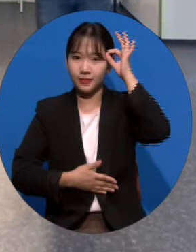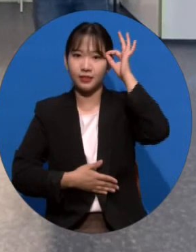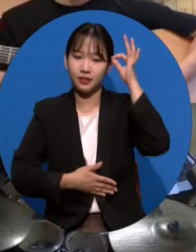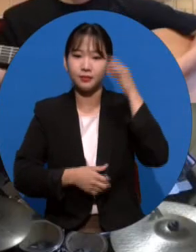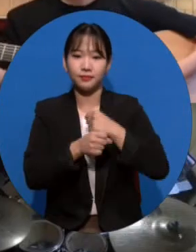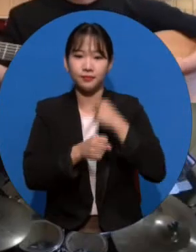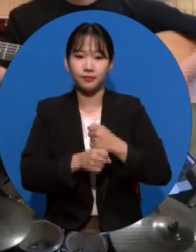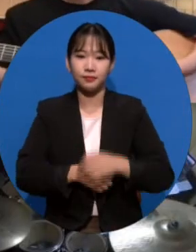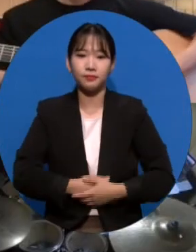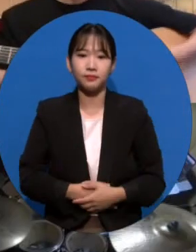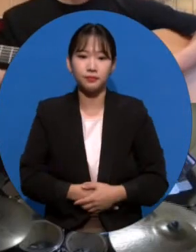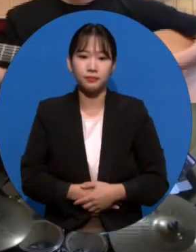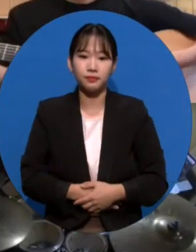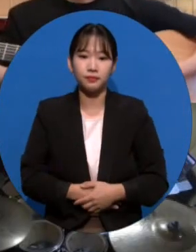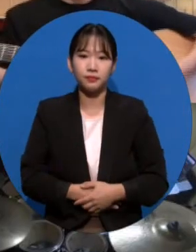겁니다.